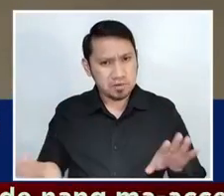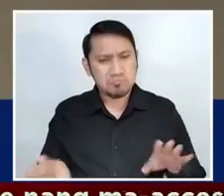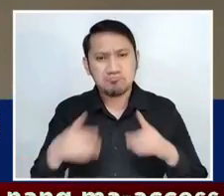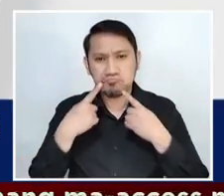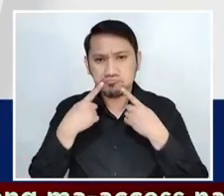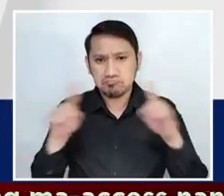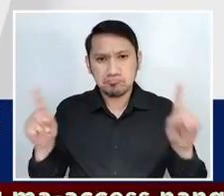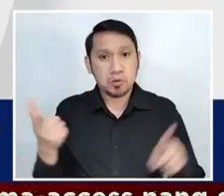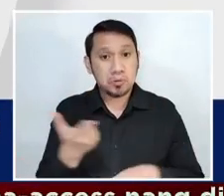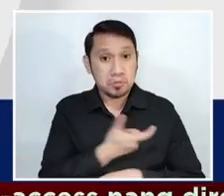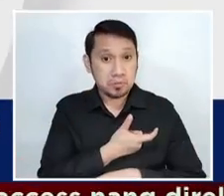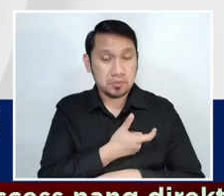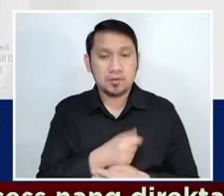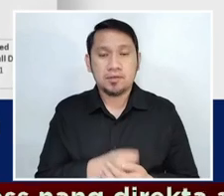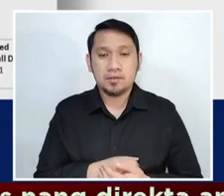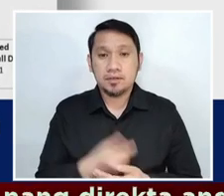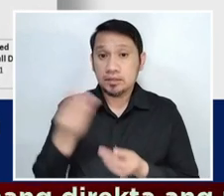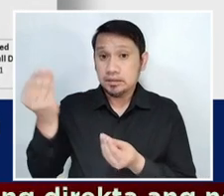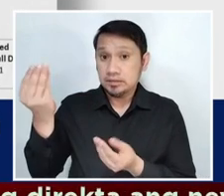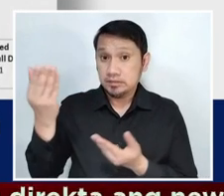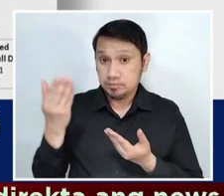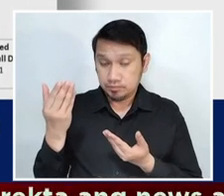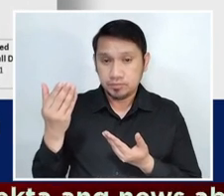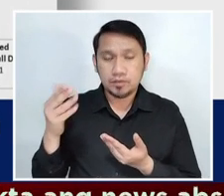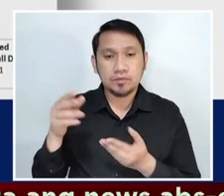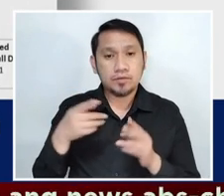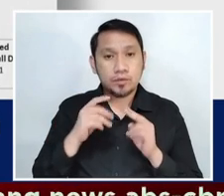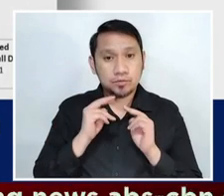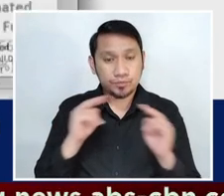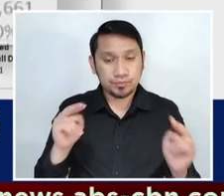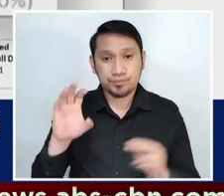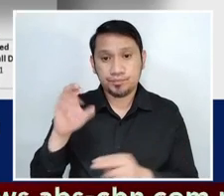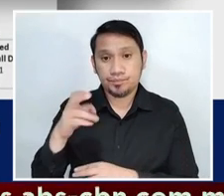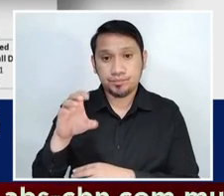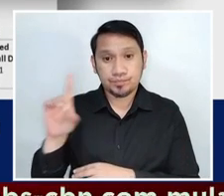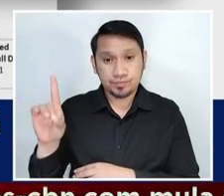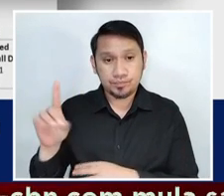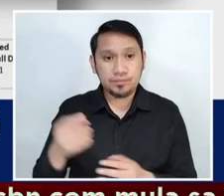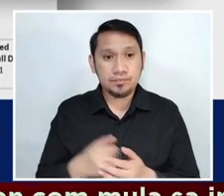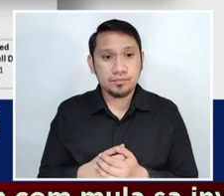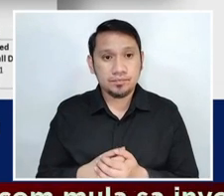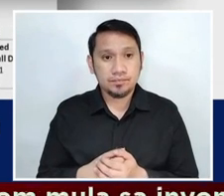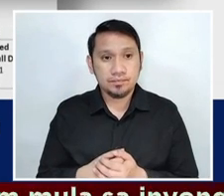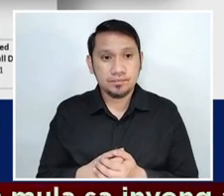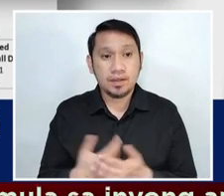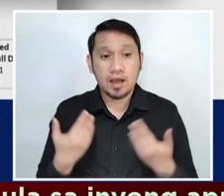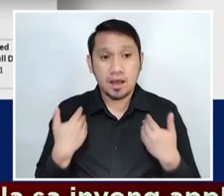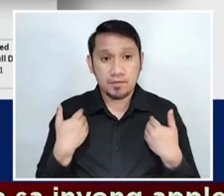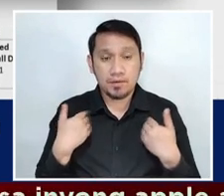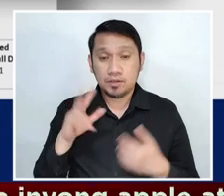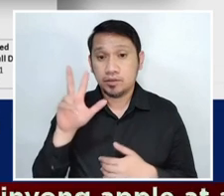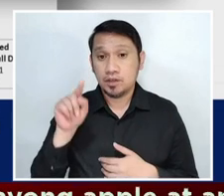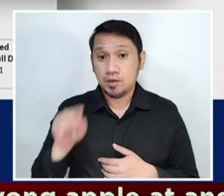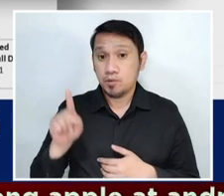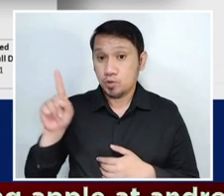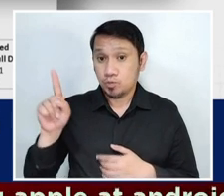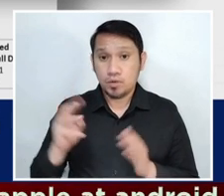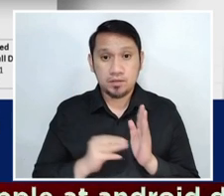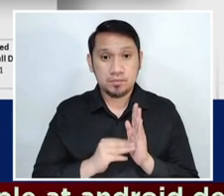COVID. Sa ulat na natanggap ng CHED mula sa Higher Education Institutions o HEI, mahigit 3.1 million